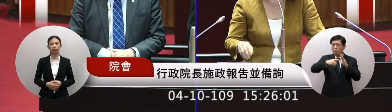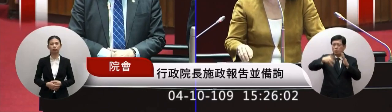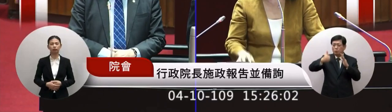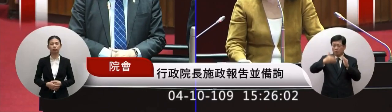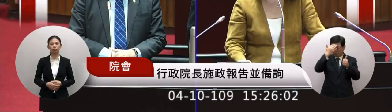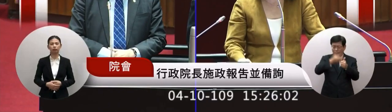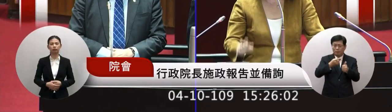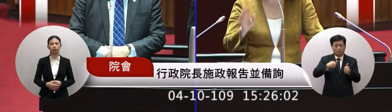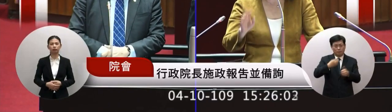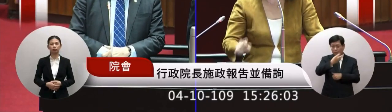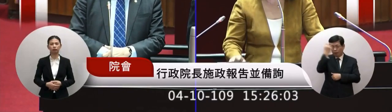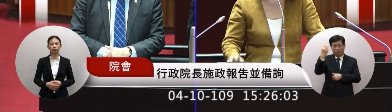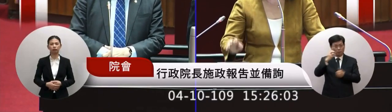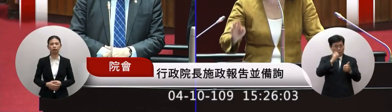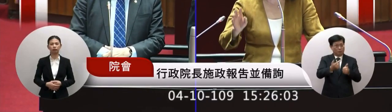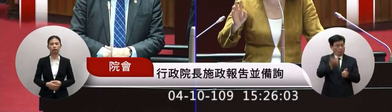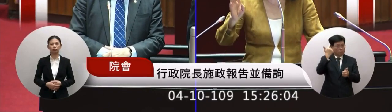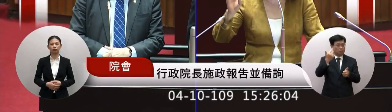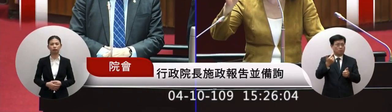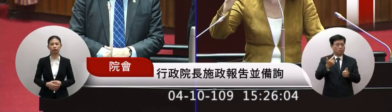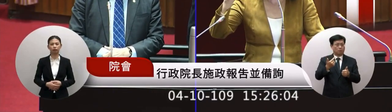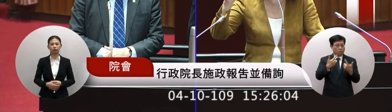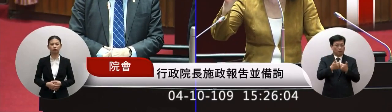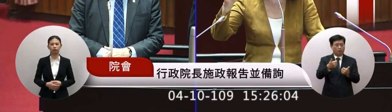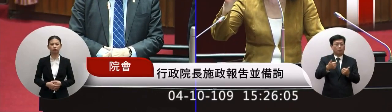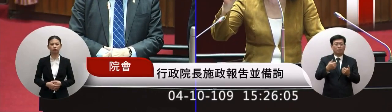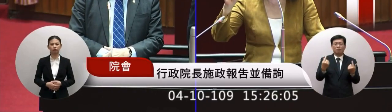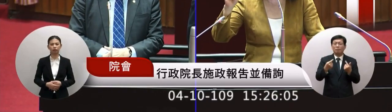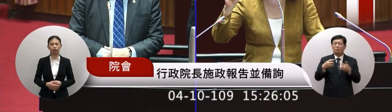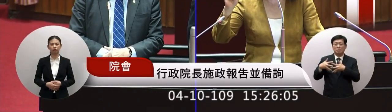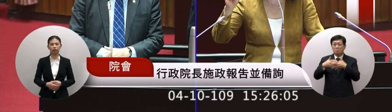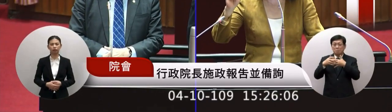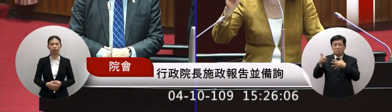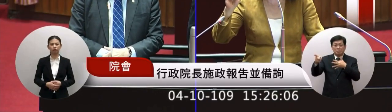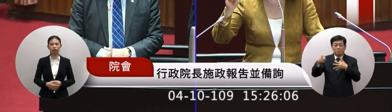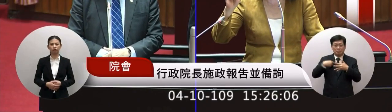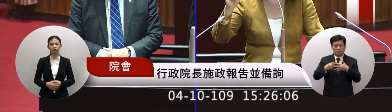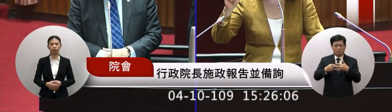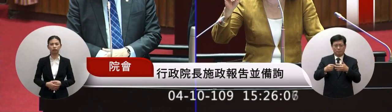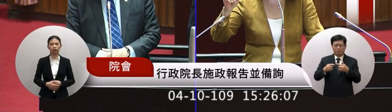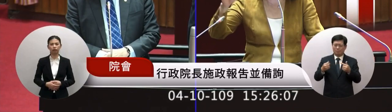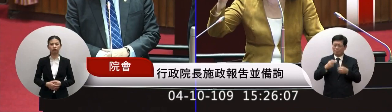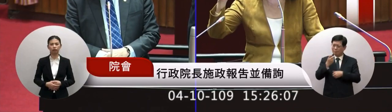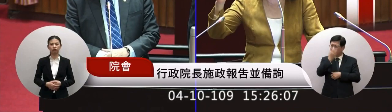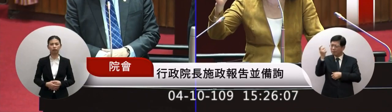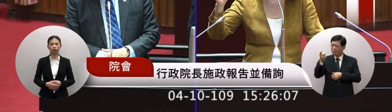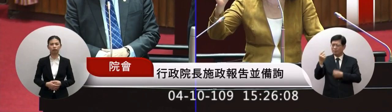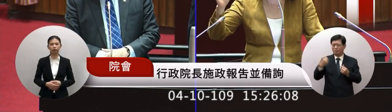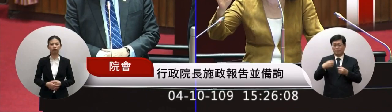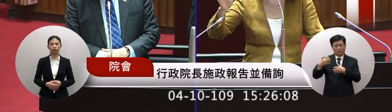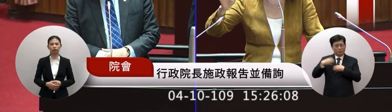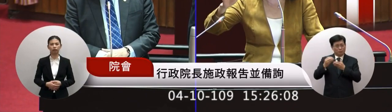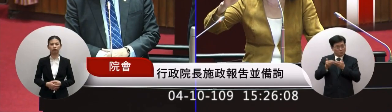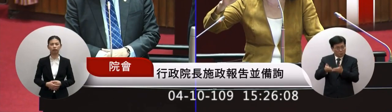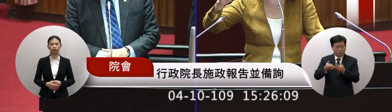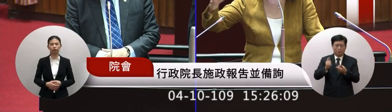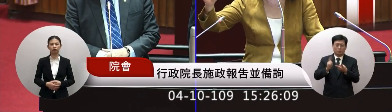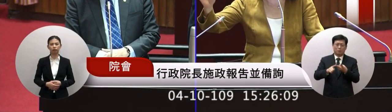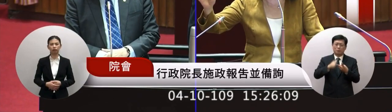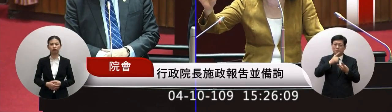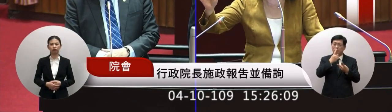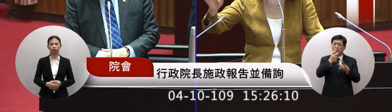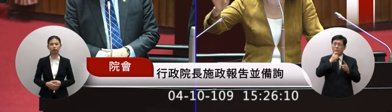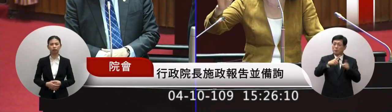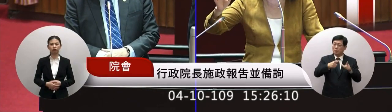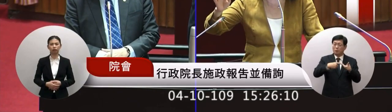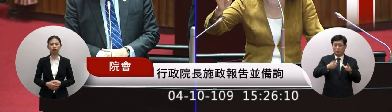烦你的原因，因为我发现跟你讲比较管用，你知道我们看到美国的部分呢，你会看到它不管是军舰也好，或者是在中央